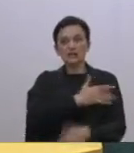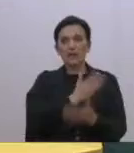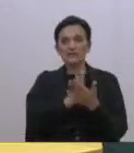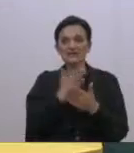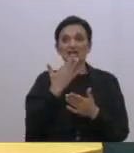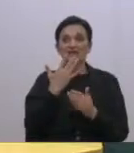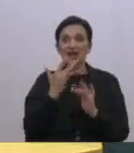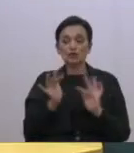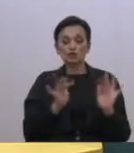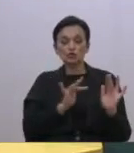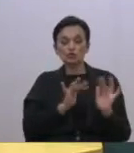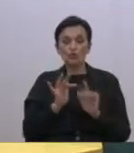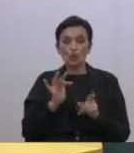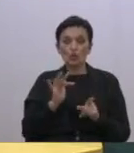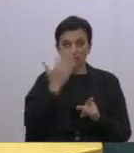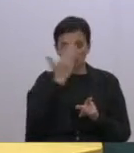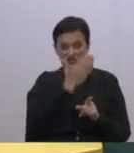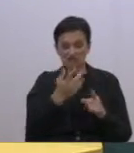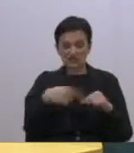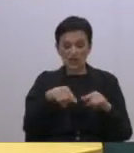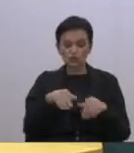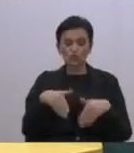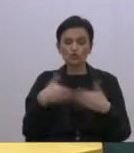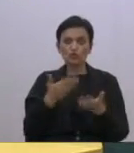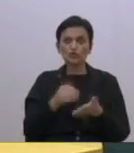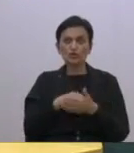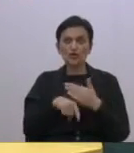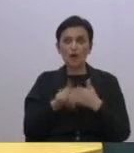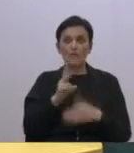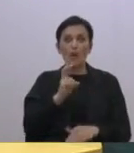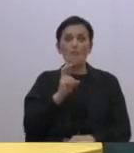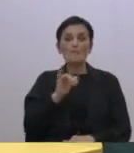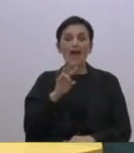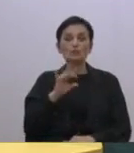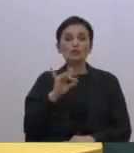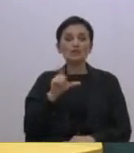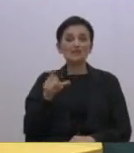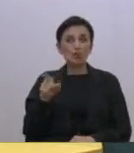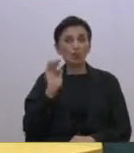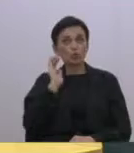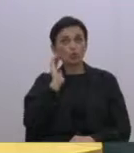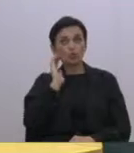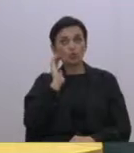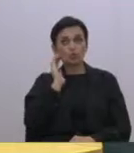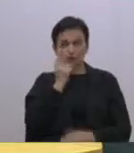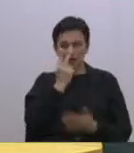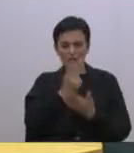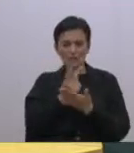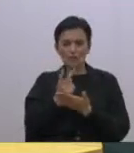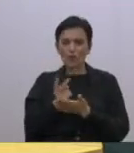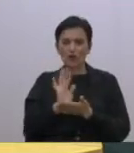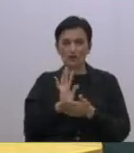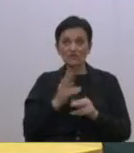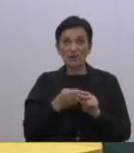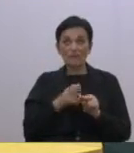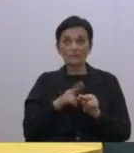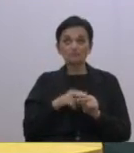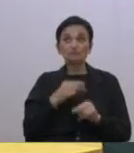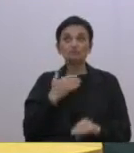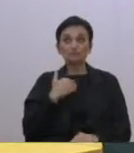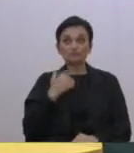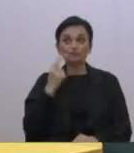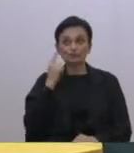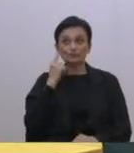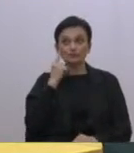ნაციონალურ მოძრაობას ამ საზოგადოების წინაშე იმის გამო, რომ კახა ბენდუგიძეს უსმენდნენ, მიუხედავად მაგისა, მე მგონია,